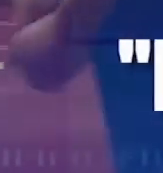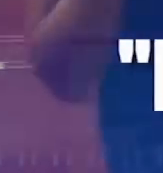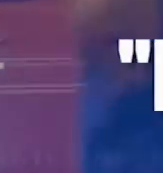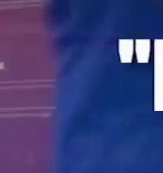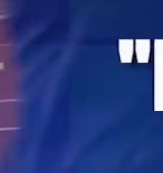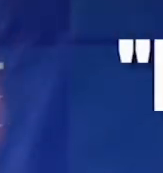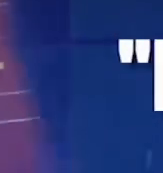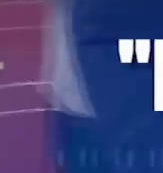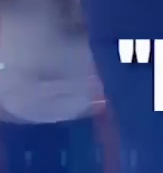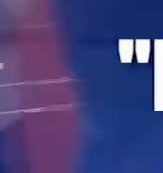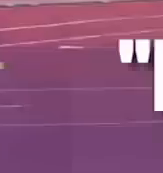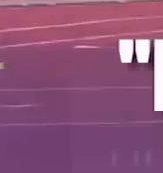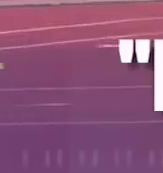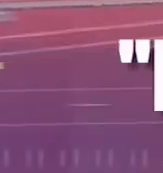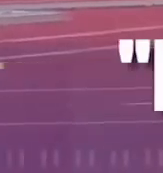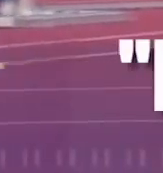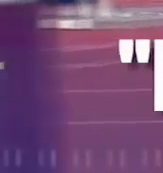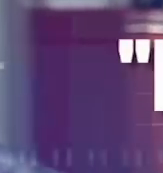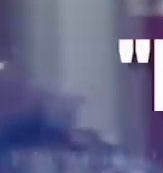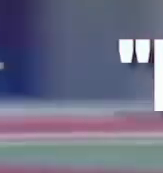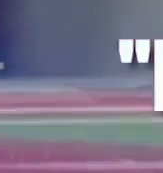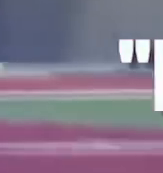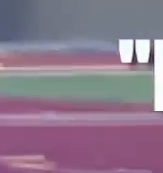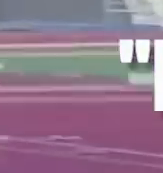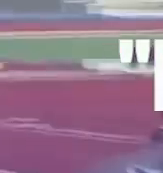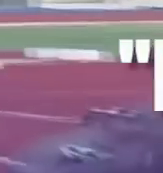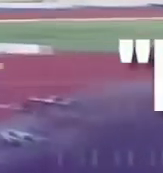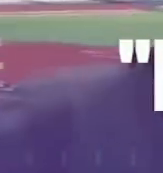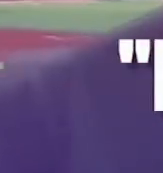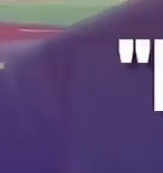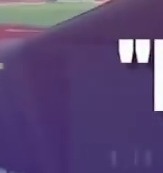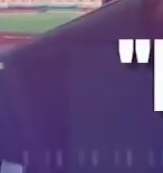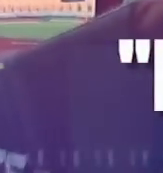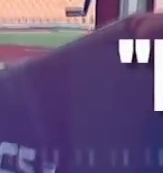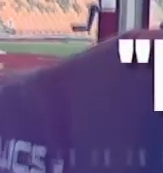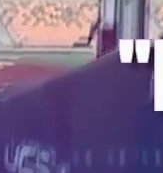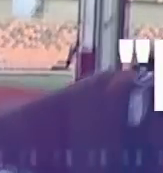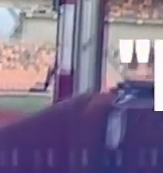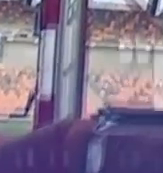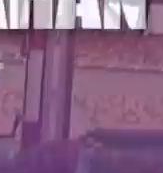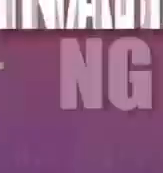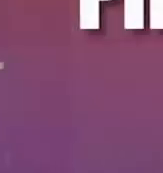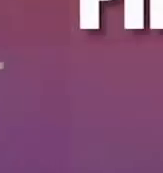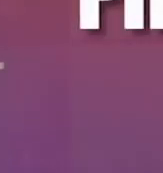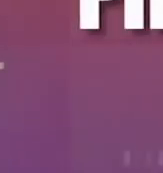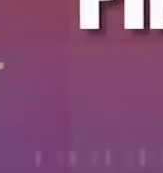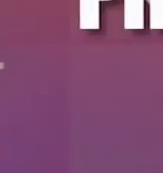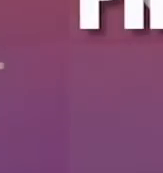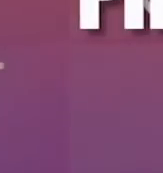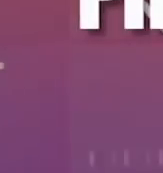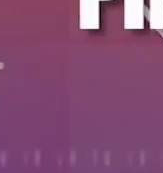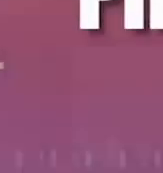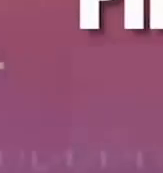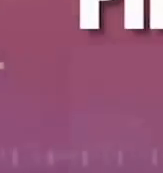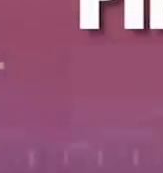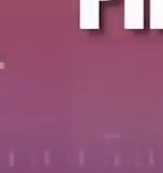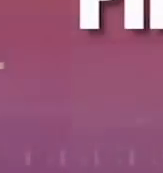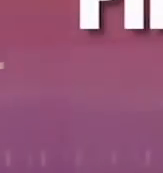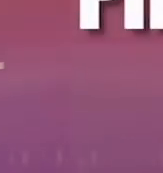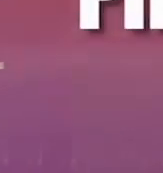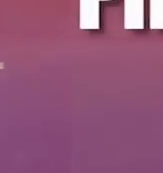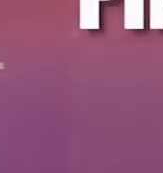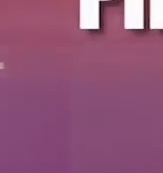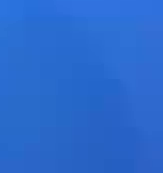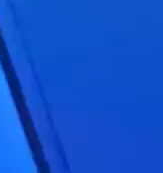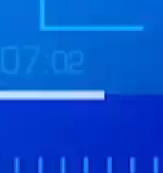ni Olympian EJ Obiena sa pahayag ng Patafa na late umano siyang nagbayad ng kanyang coach. Philippine Olympic Committee,